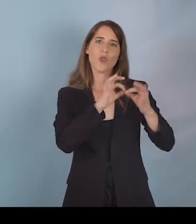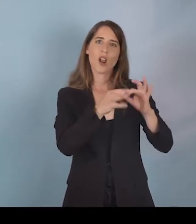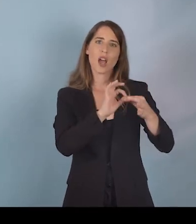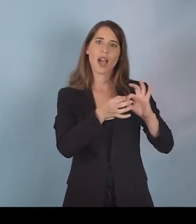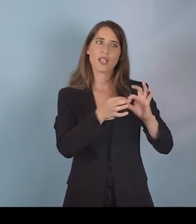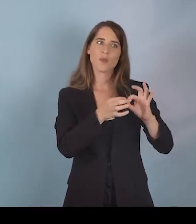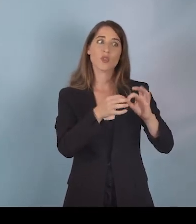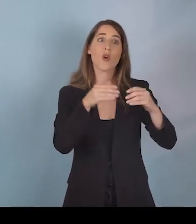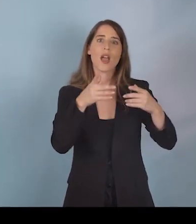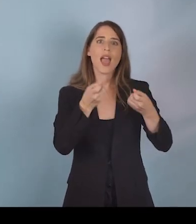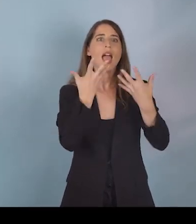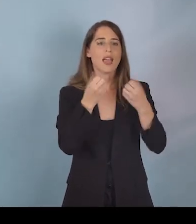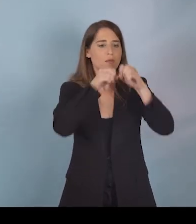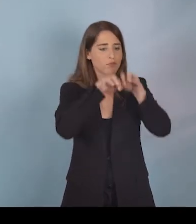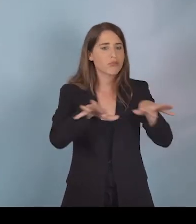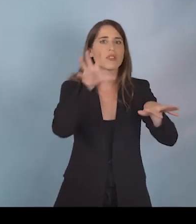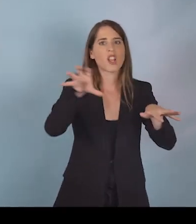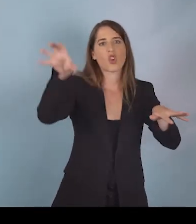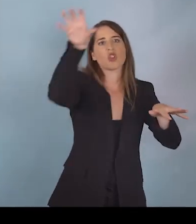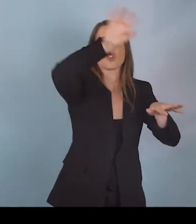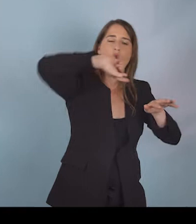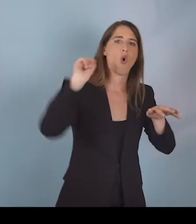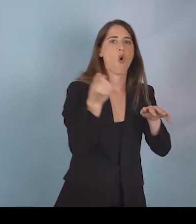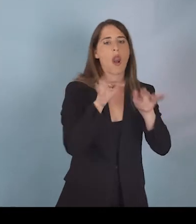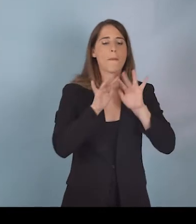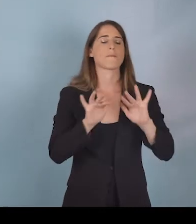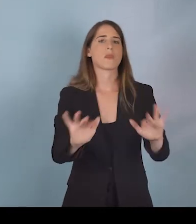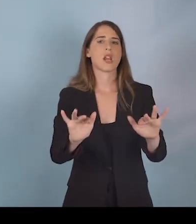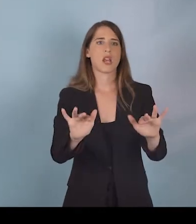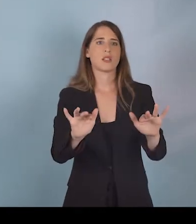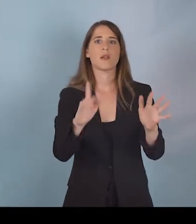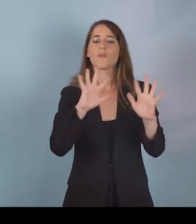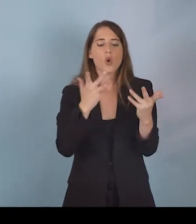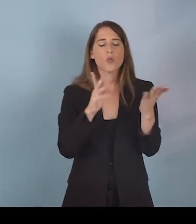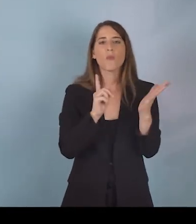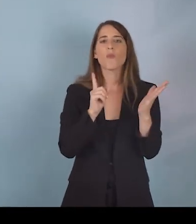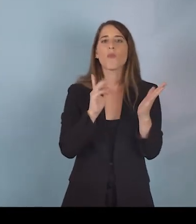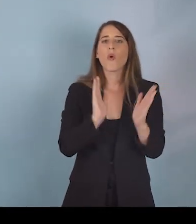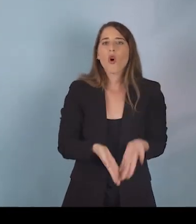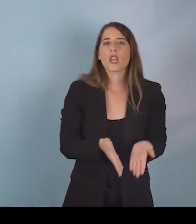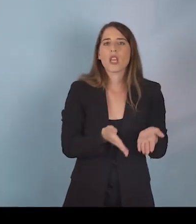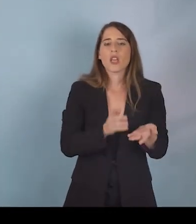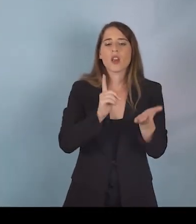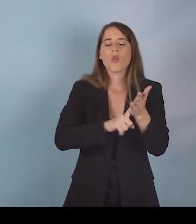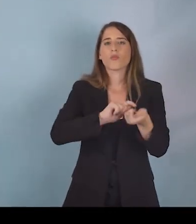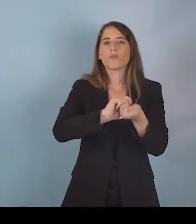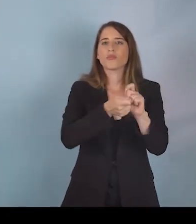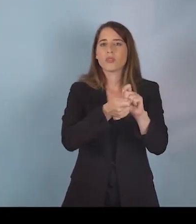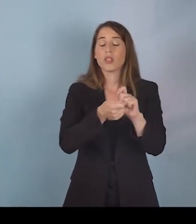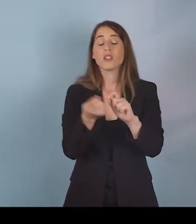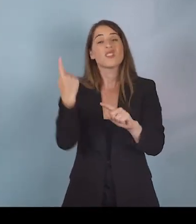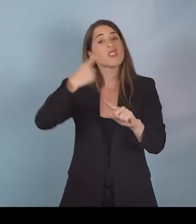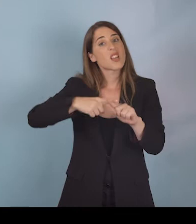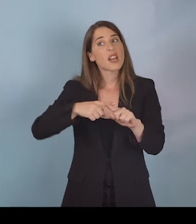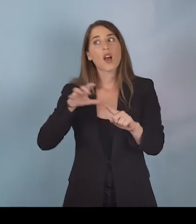Ένωση ως διακρατικός οργανισμός να κάνει σε αυτό το θέμα και τι πρέπει να γίνει σε